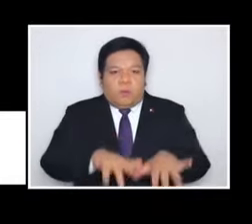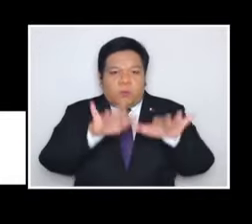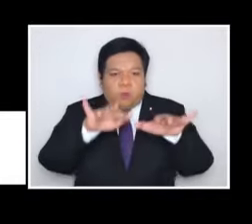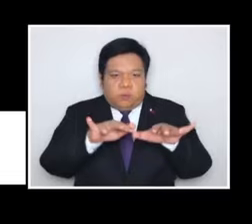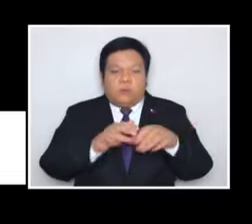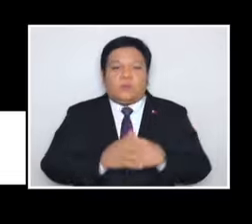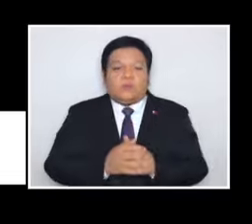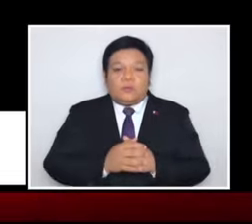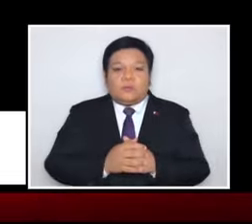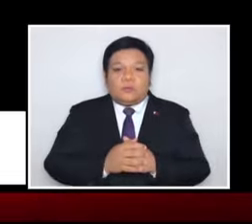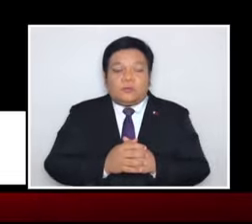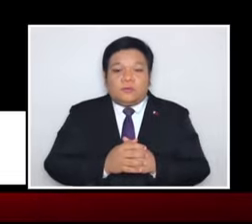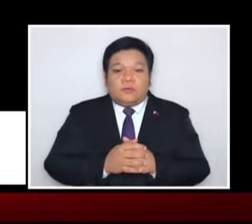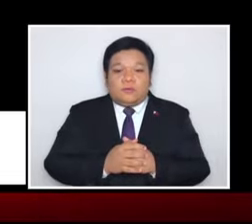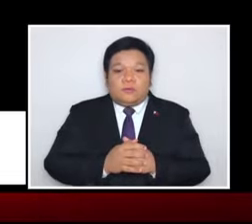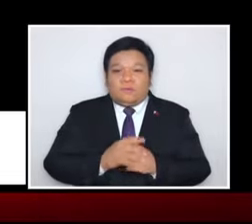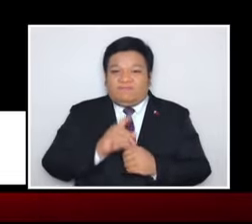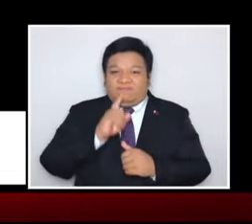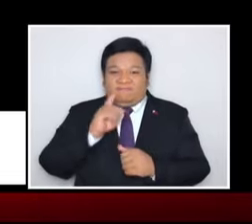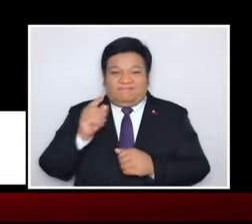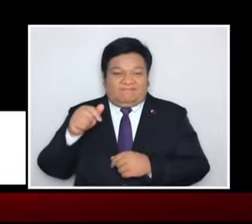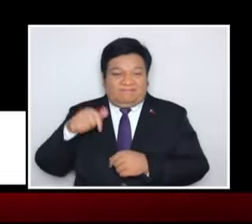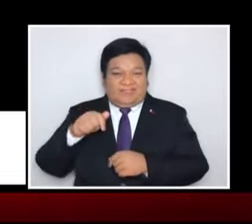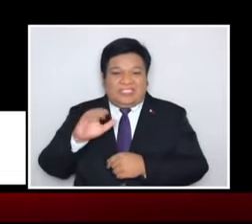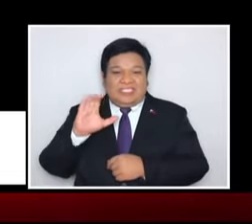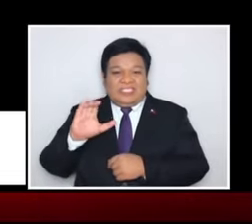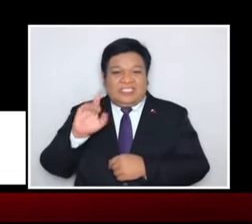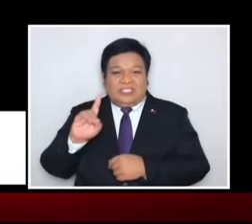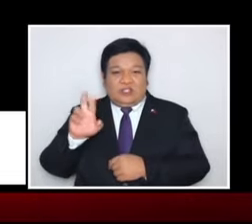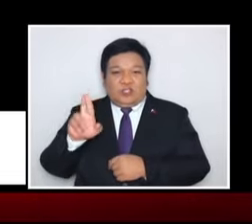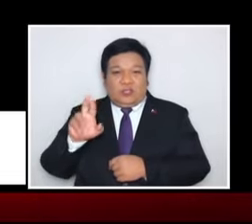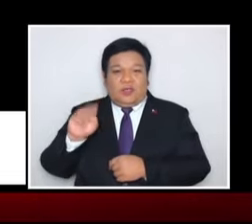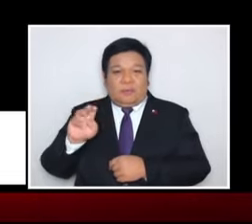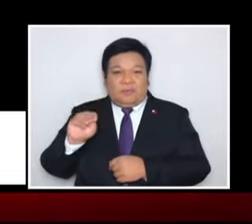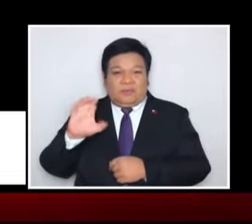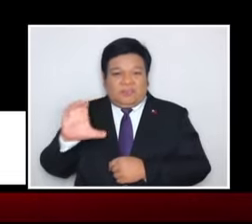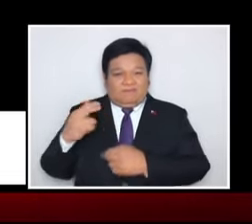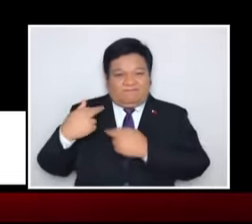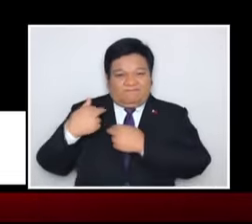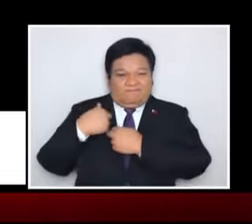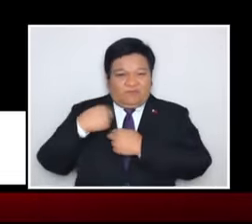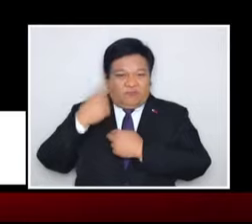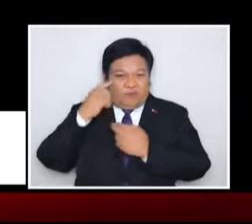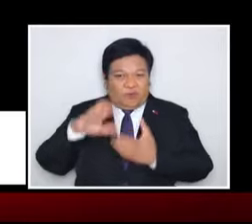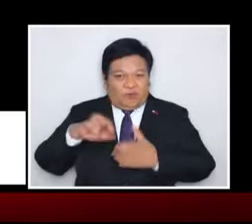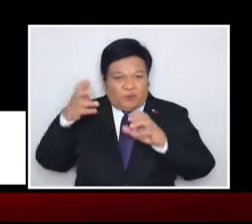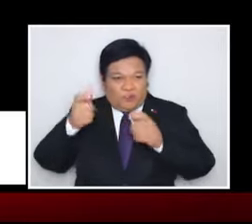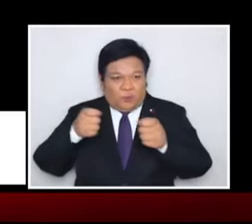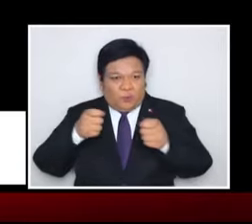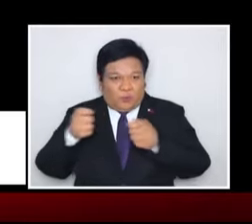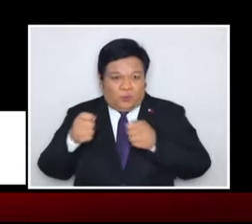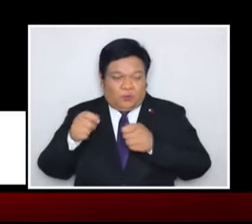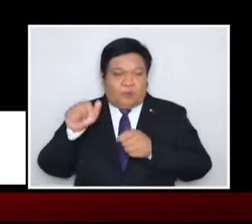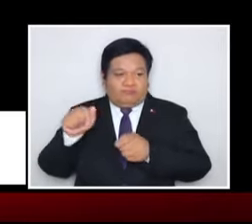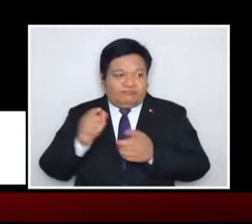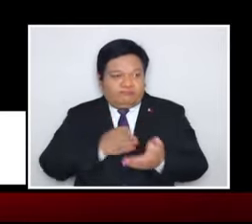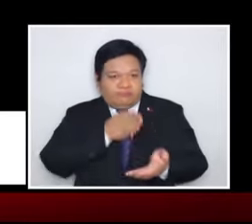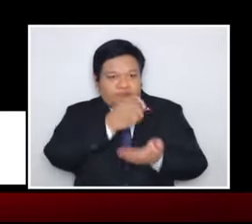Kahit madilim, sinagip ng City Disaster Risk Reduction and Management Office ang mga residenteng inabutan ng